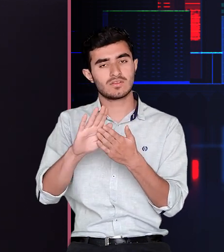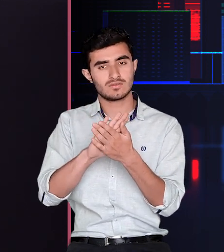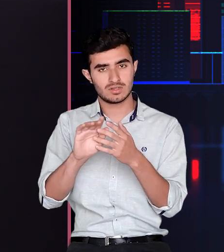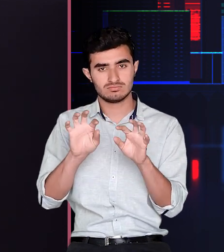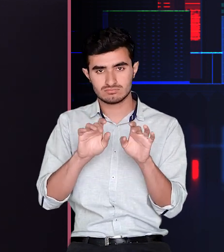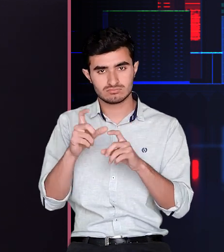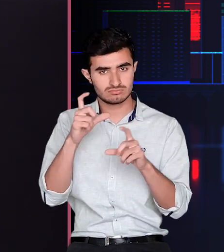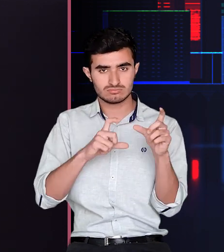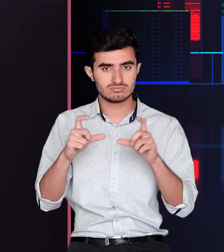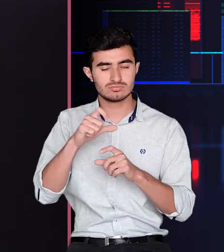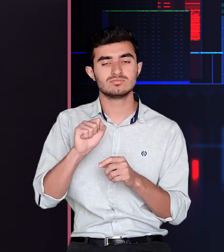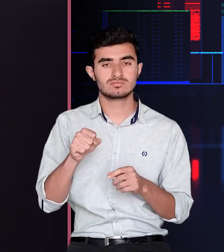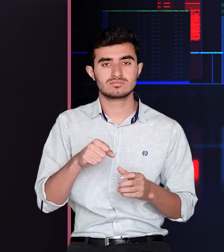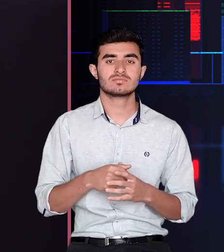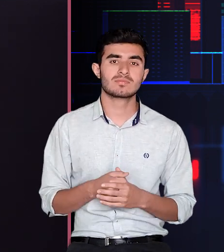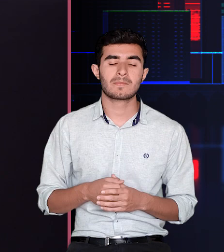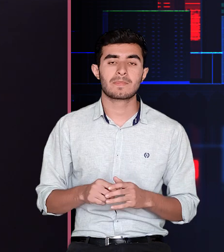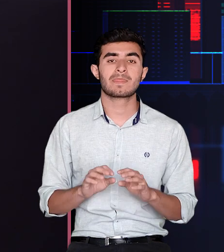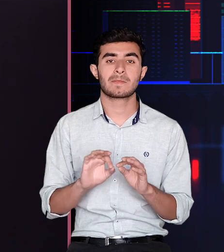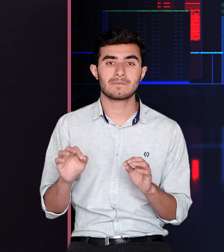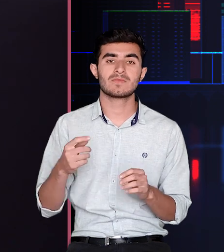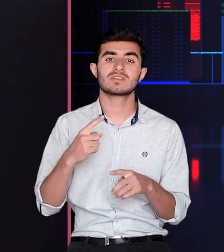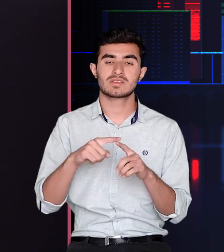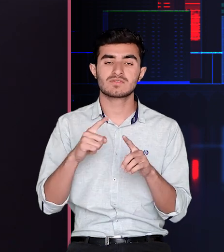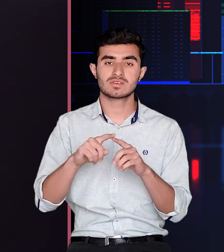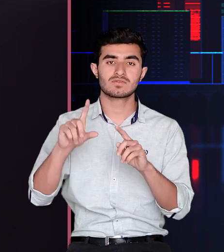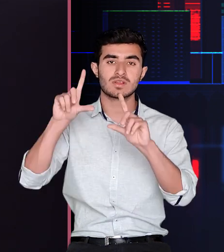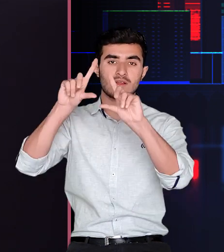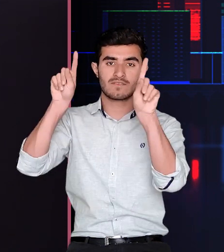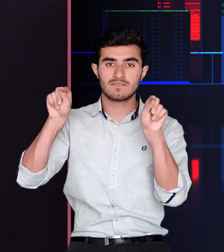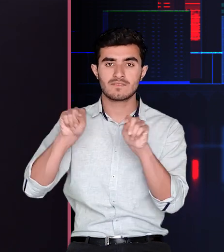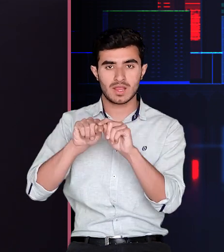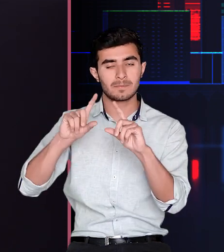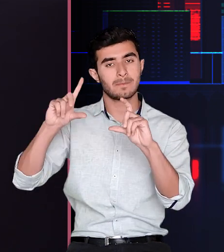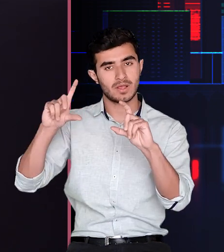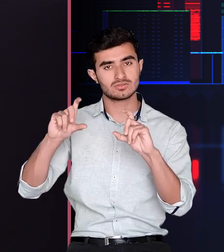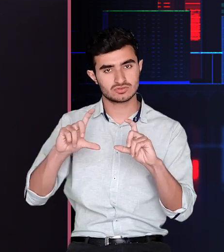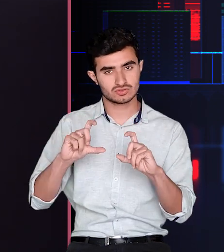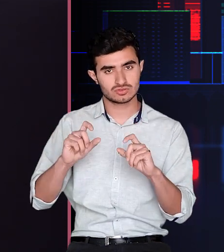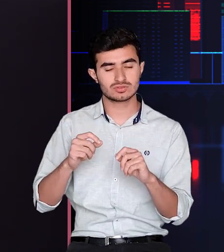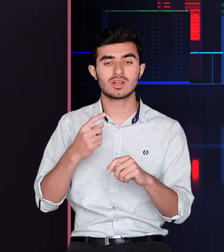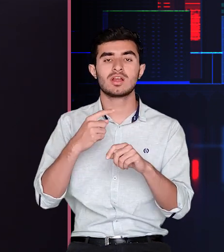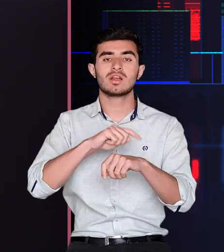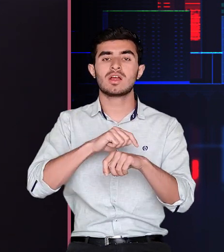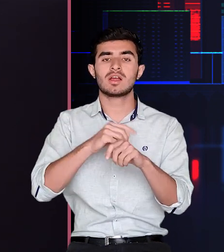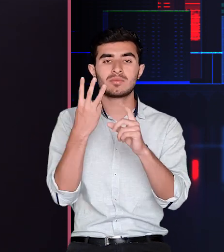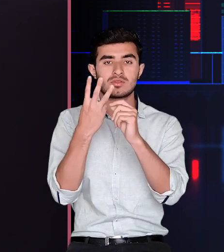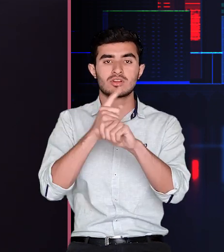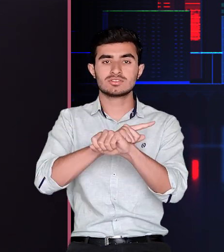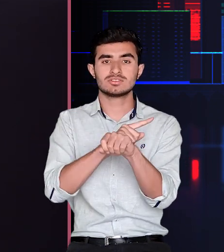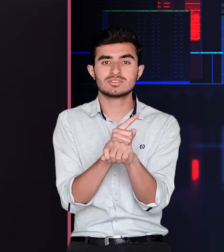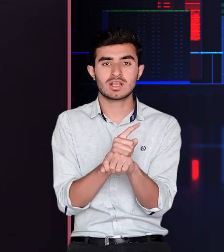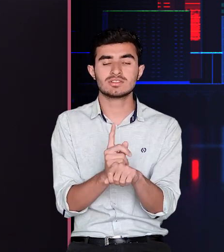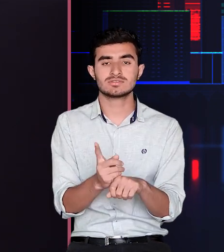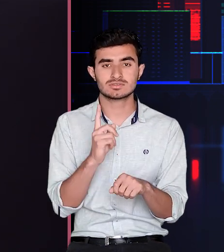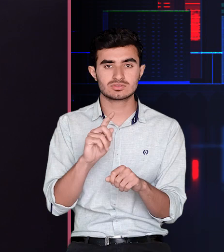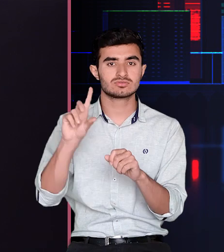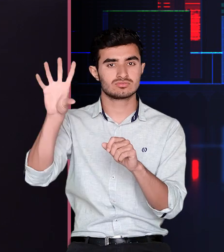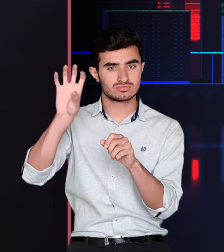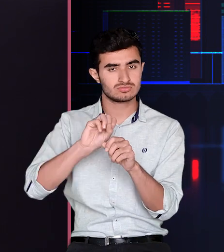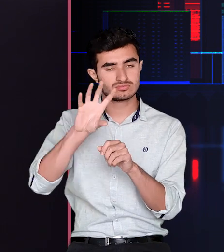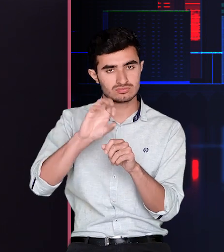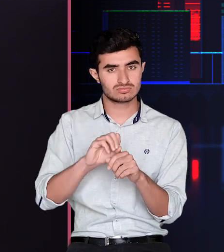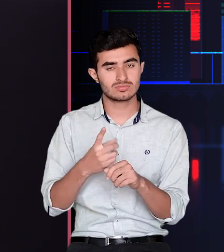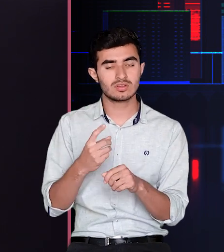30 सेकंड्स के हम स्टार की पिक्चर्स लेते हैं, वो एटलीस्ट आप 400 से 530 सेकंड्स के एक्सपोजर्स लेते हैं। तो